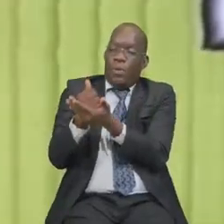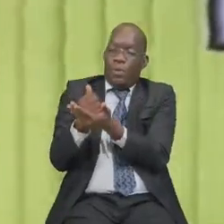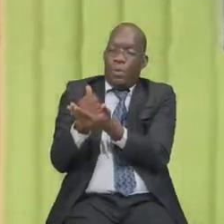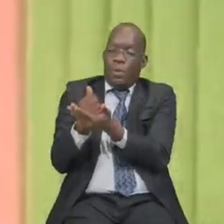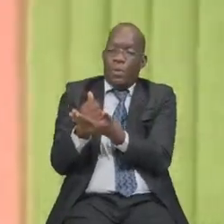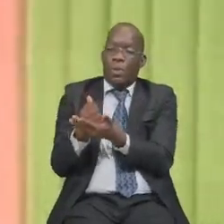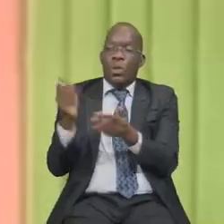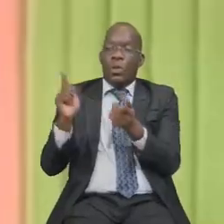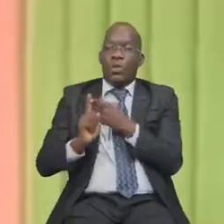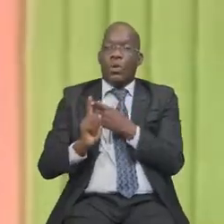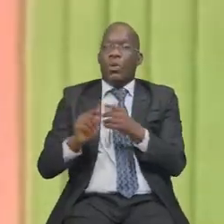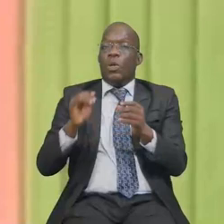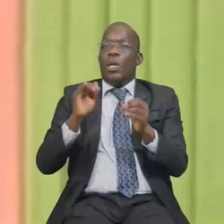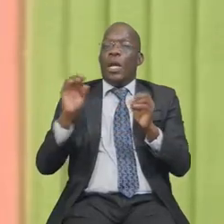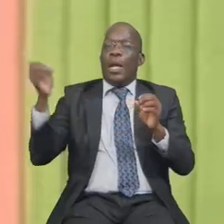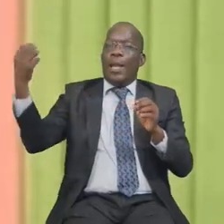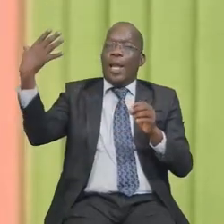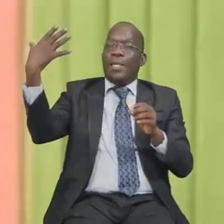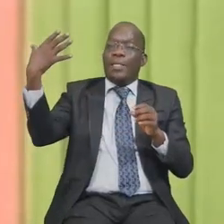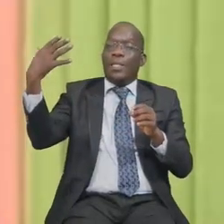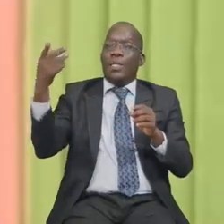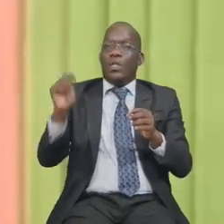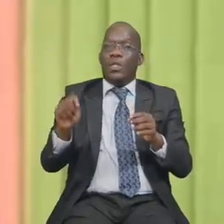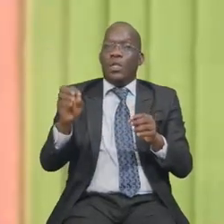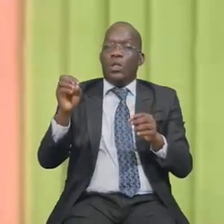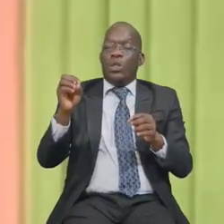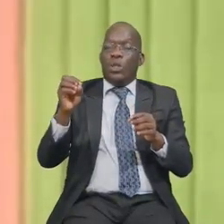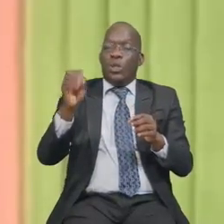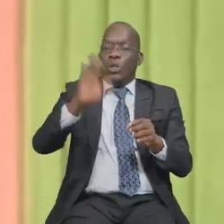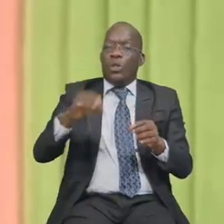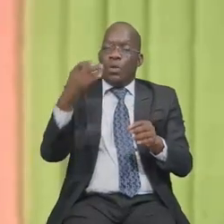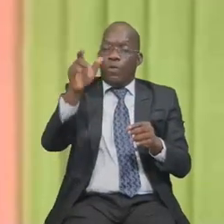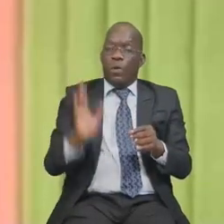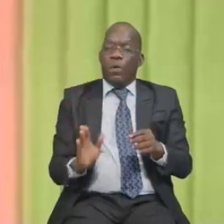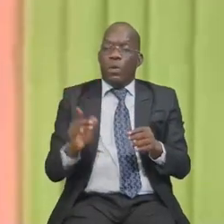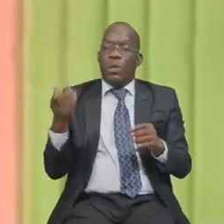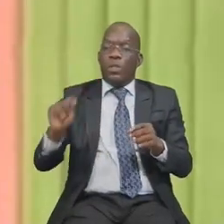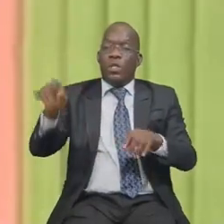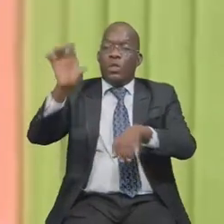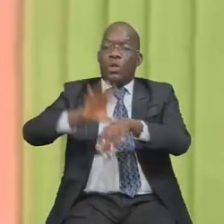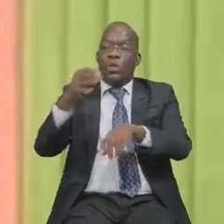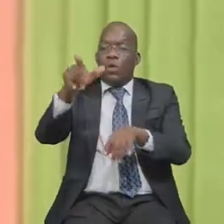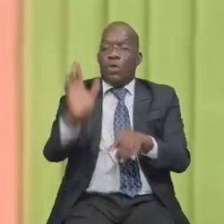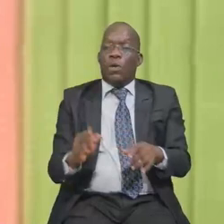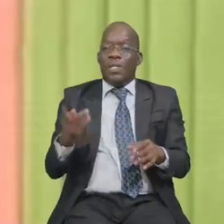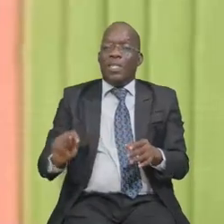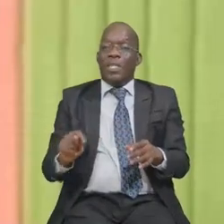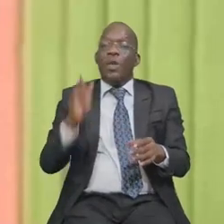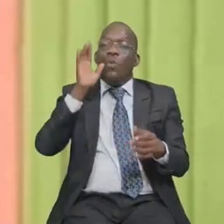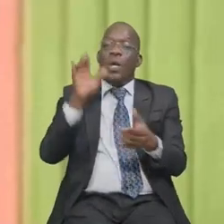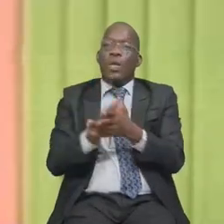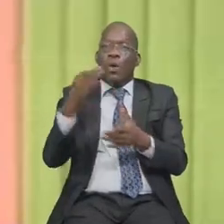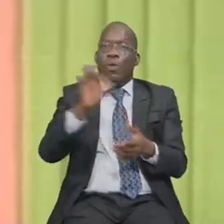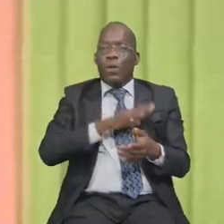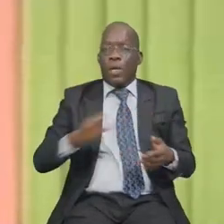d'illuminer les enfants de Dieu, l'Église de Dieu, l'épouse de Christ,